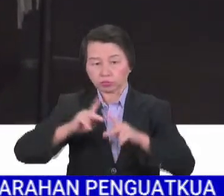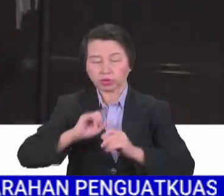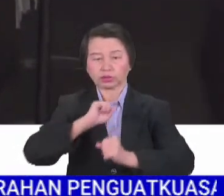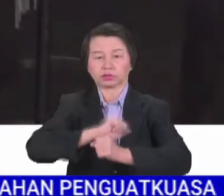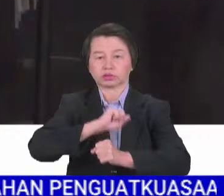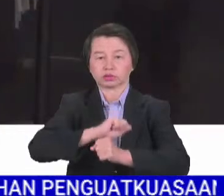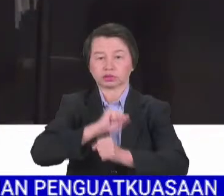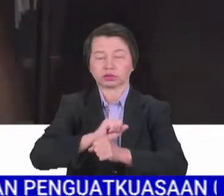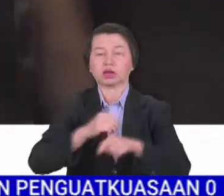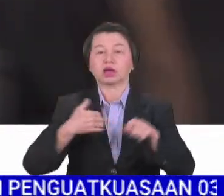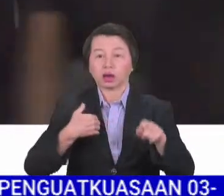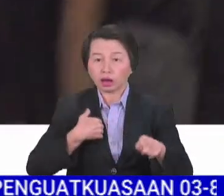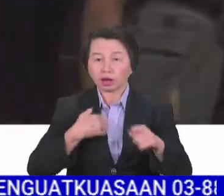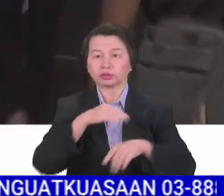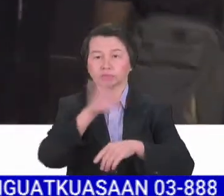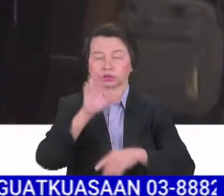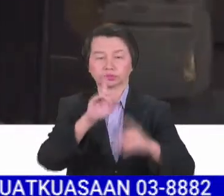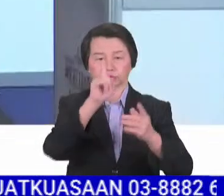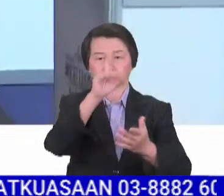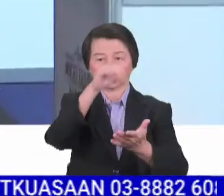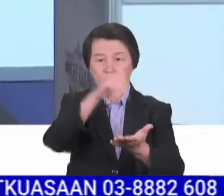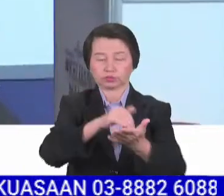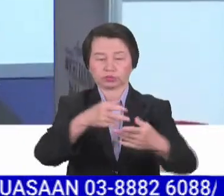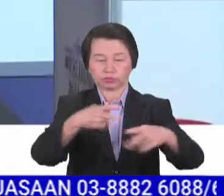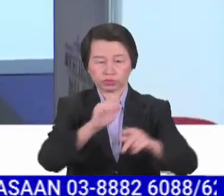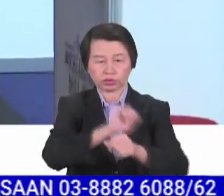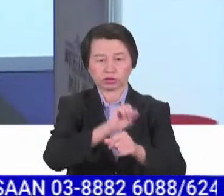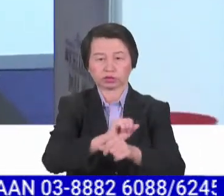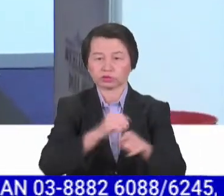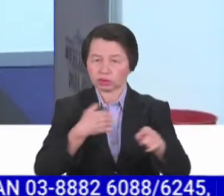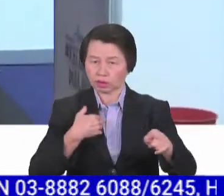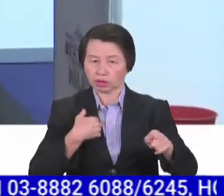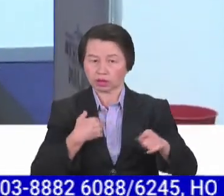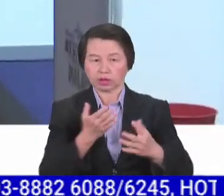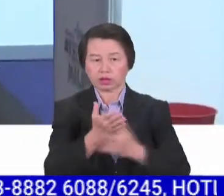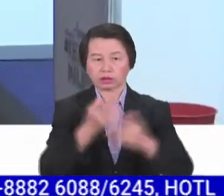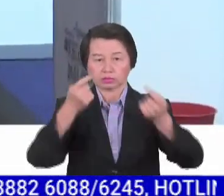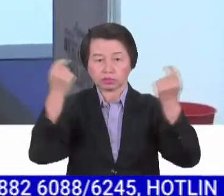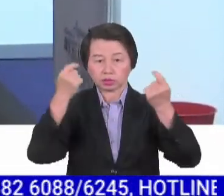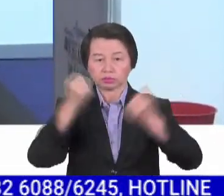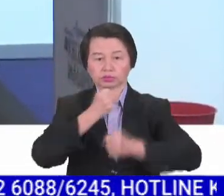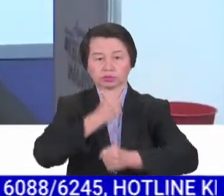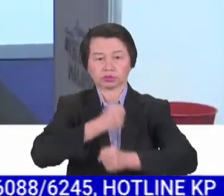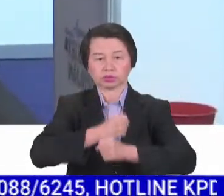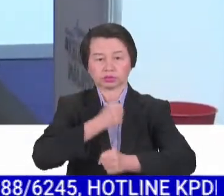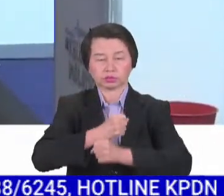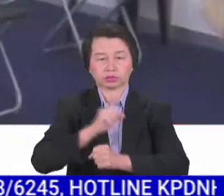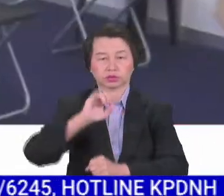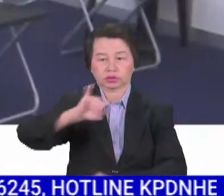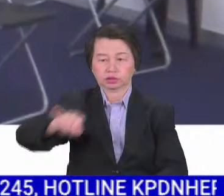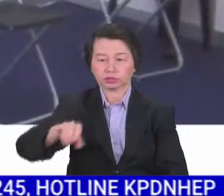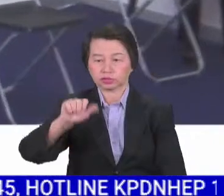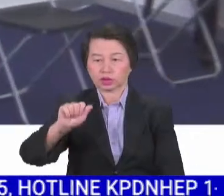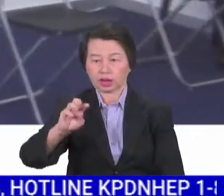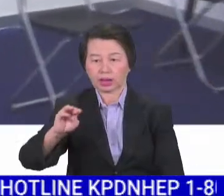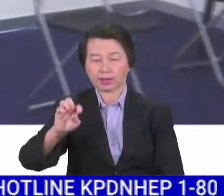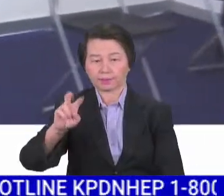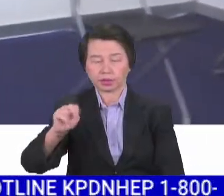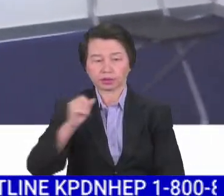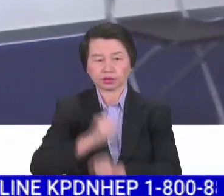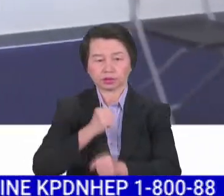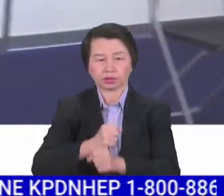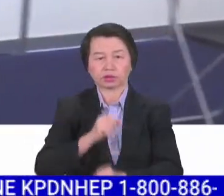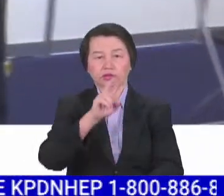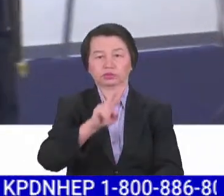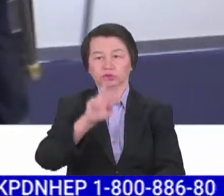juga, terdapat lebih 1,000 peluang pekerjaan ditawarkan menerusi Karnival Kejaya, Jamin Kejaya yang melibatkan